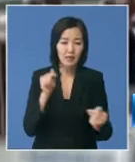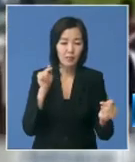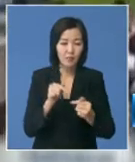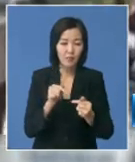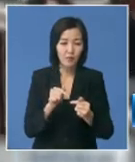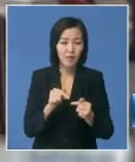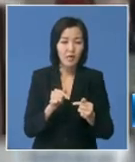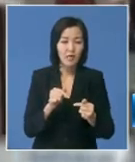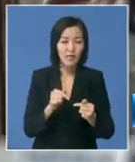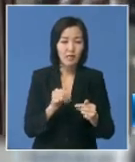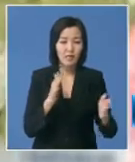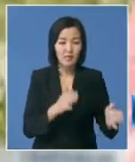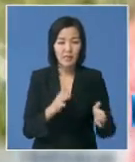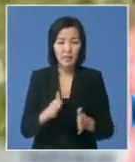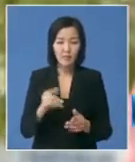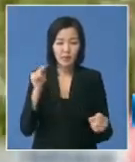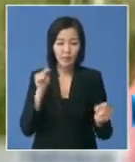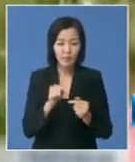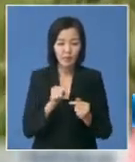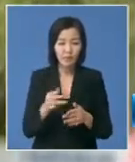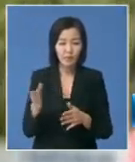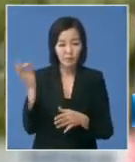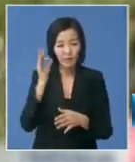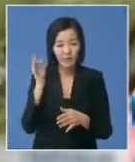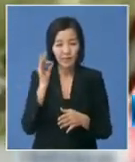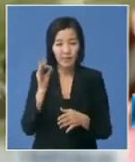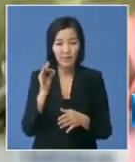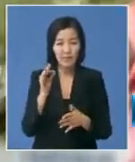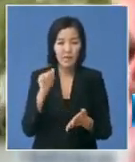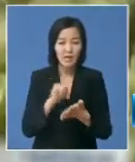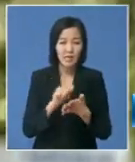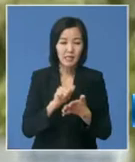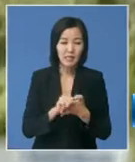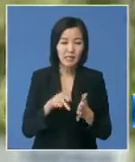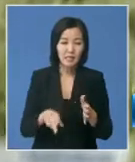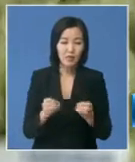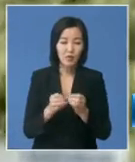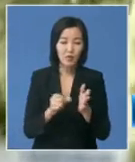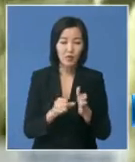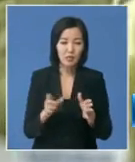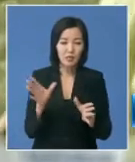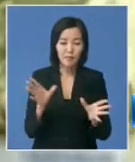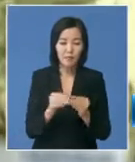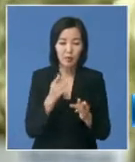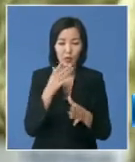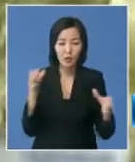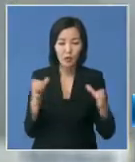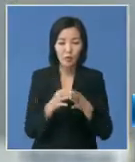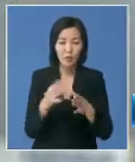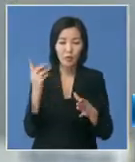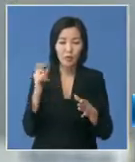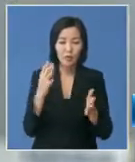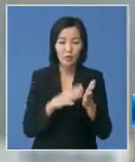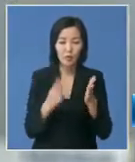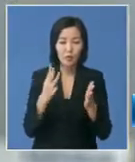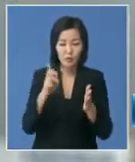тәртіпке қайшы дейді мамандар. Еске сала кетсек, Нью-Йорк декларациясын 2016 жылы Біріккен Ұлттар ұйымындағы 193 мемлекет